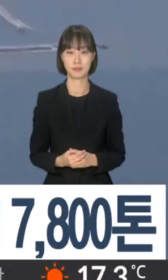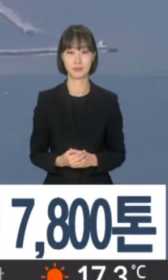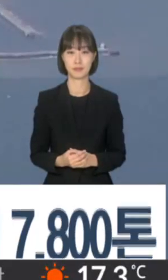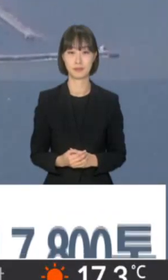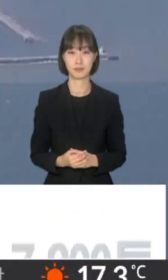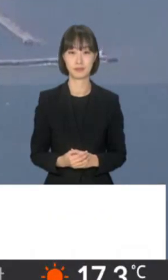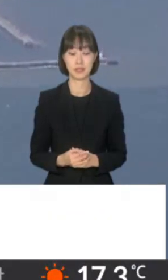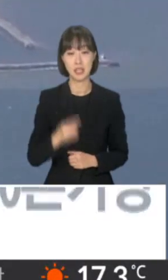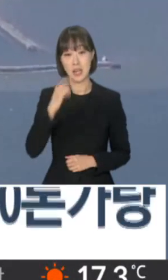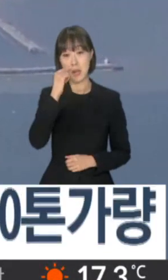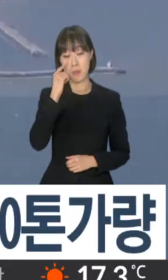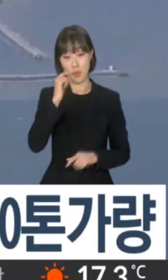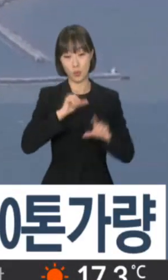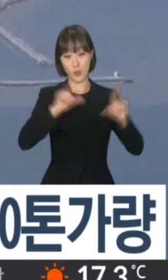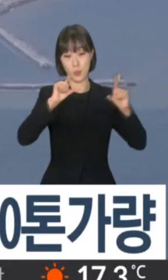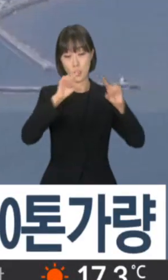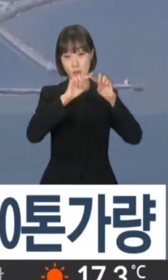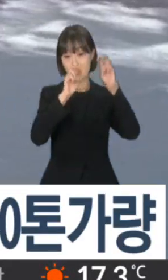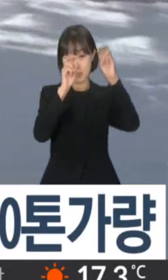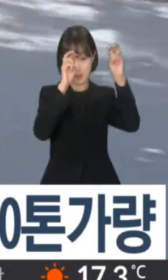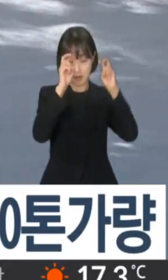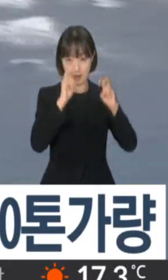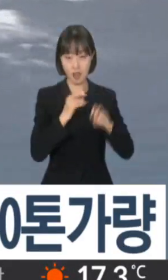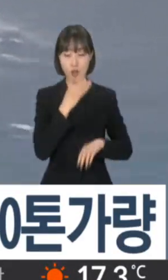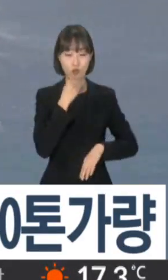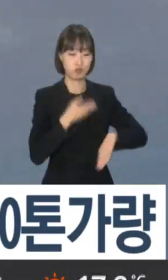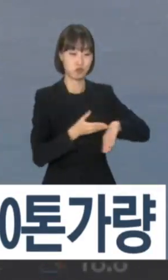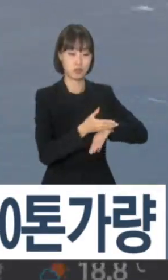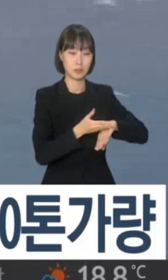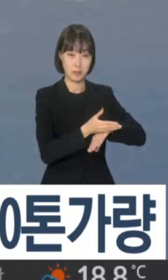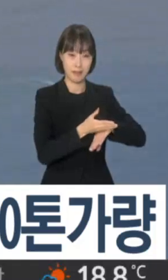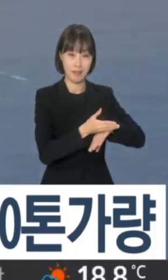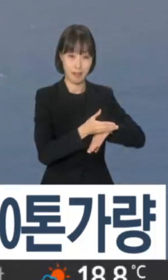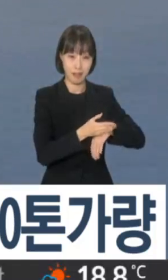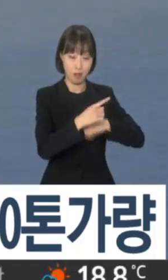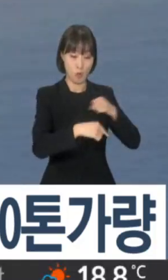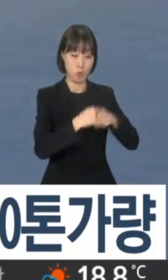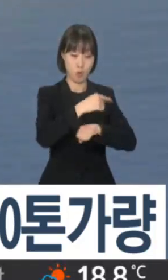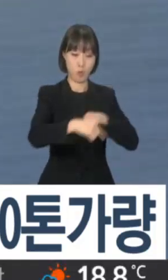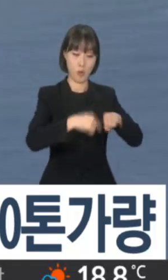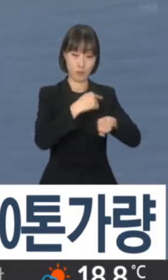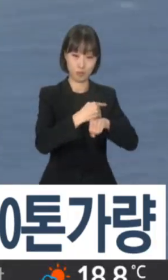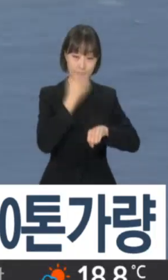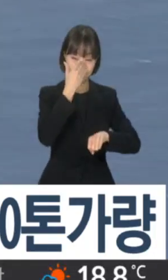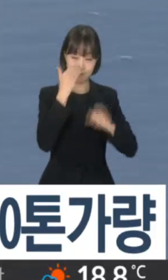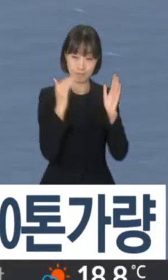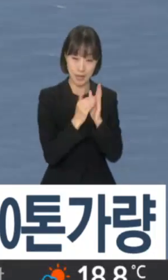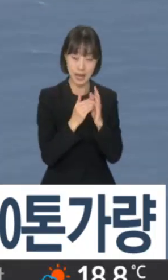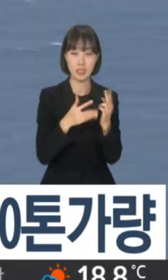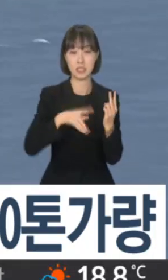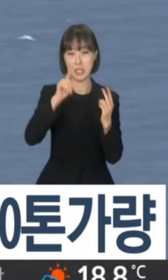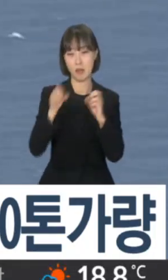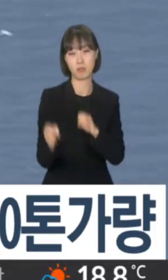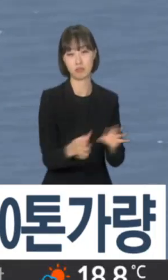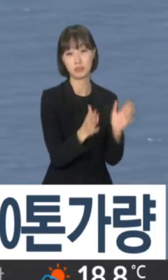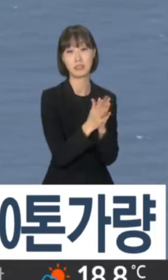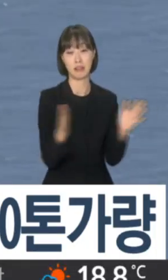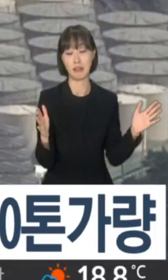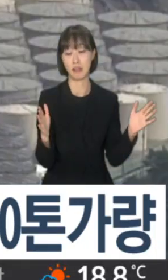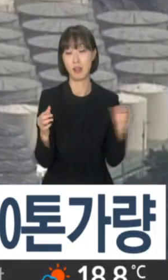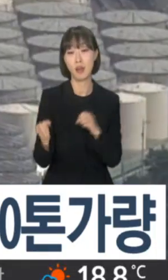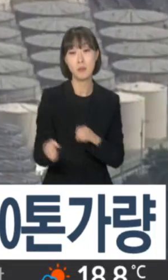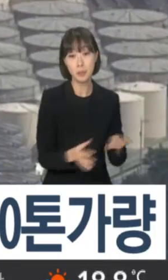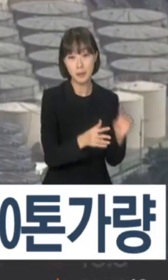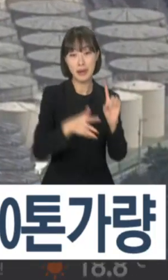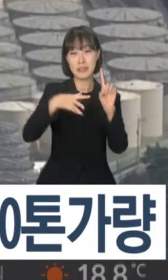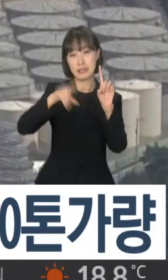일본 도쿄 전력이 후쿠시마 제일 원전 오염수 2차 해양 방류를 시작했습니다 방류량은 1차